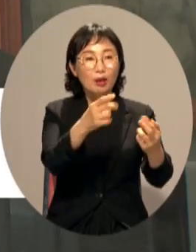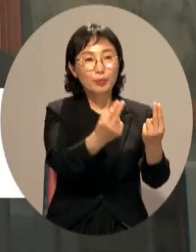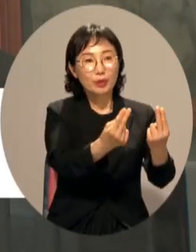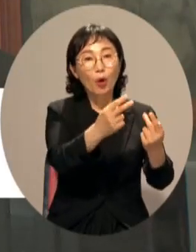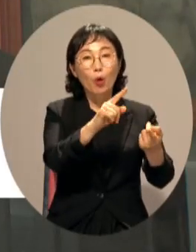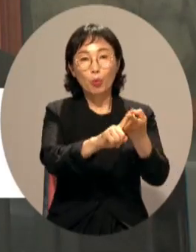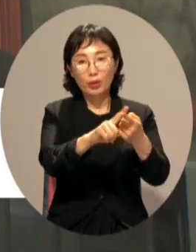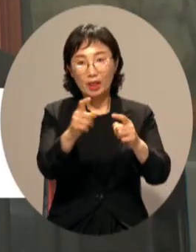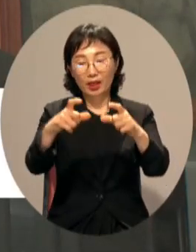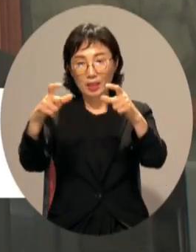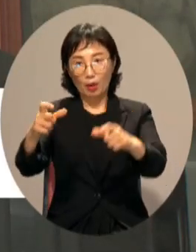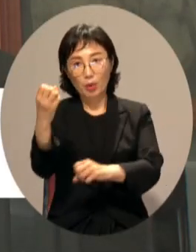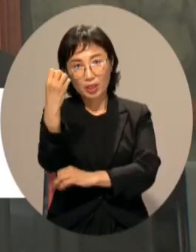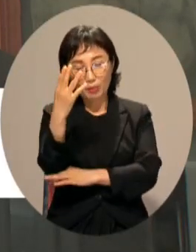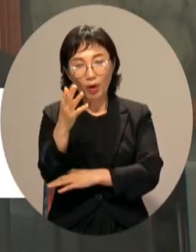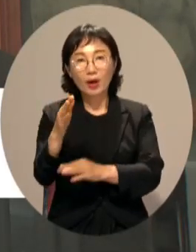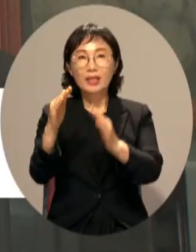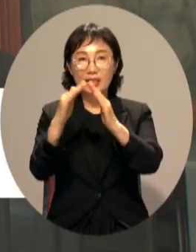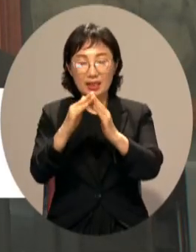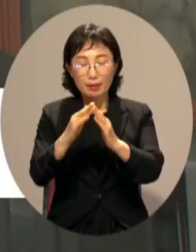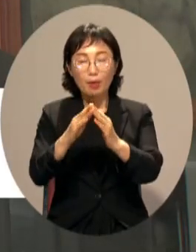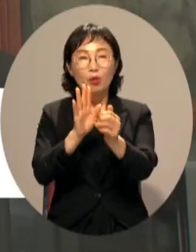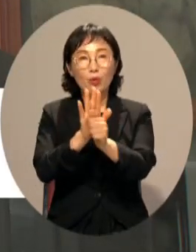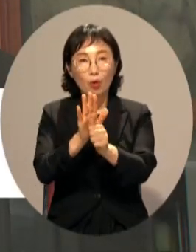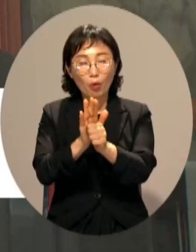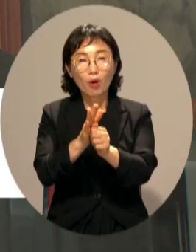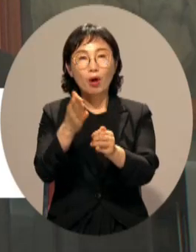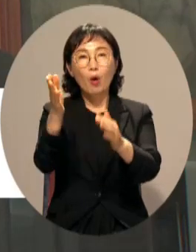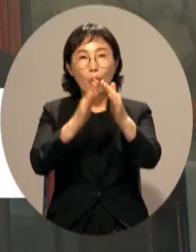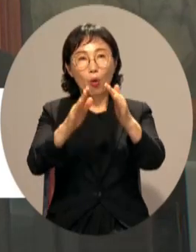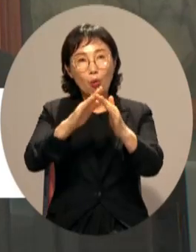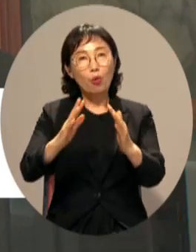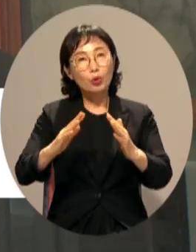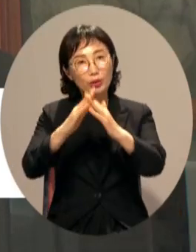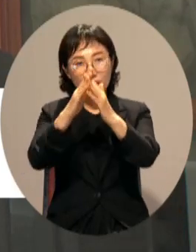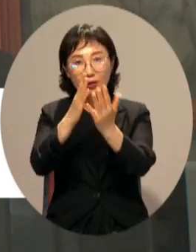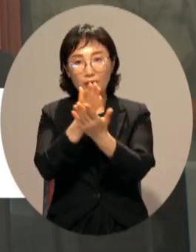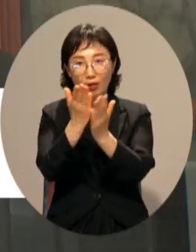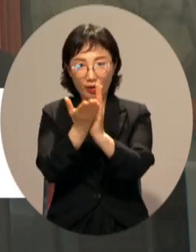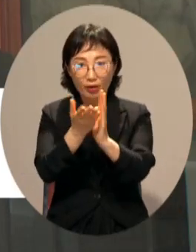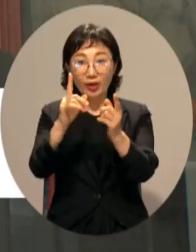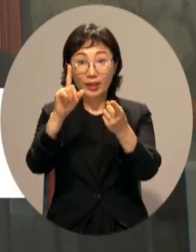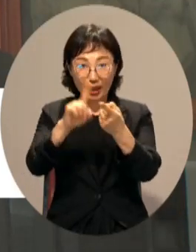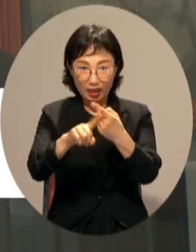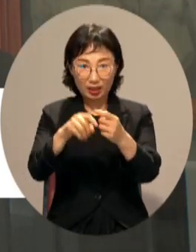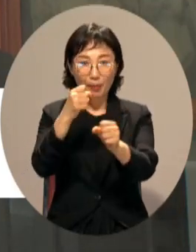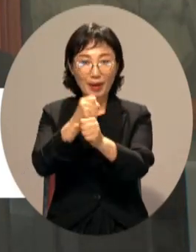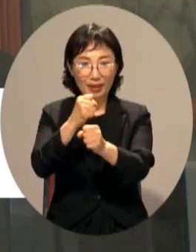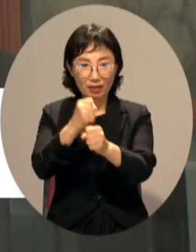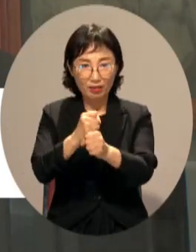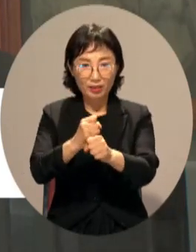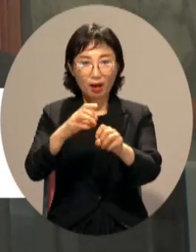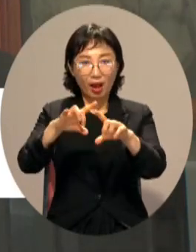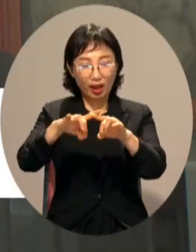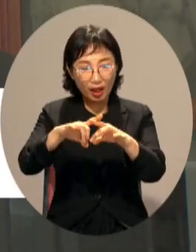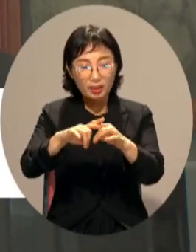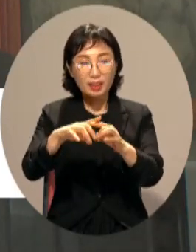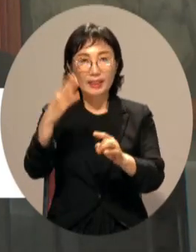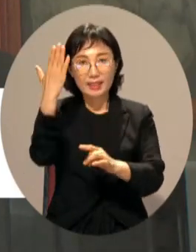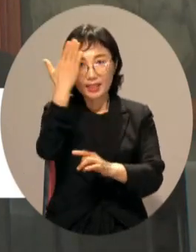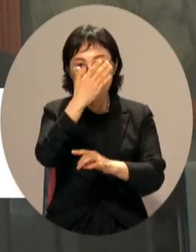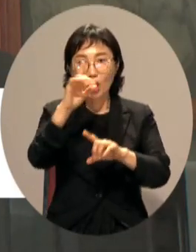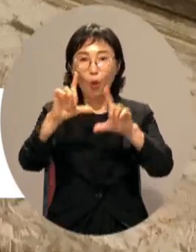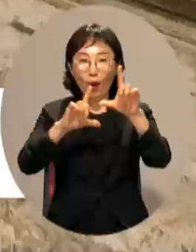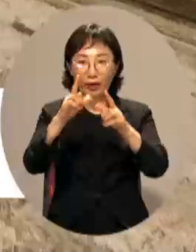기업이나 기반시설이나 주거시설, 지원시설, 뭐 공공시설 같은 것들에 대해서 디지털화 그리고 또 에너지 자립과